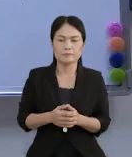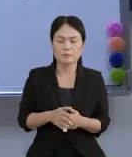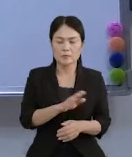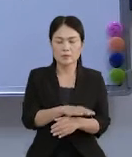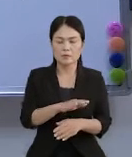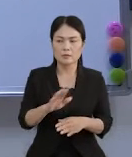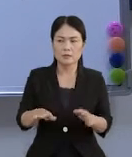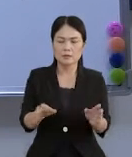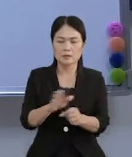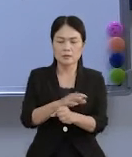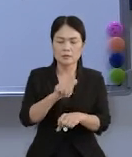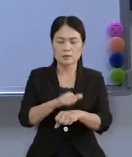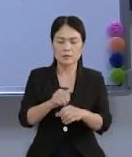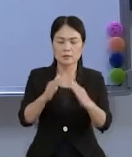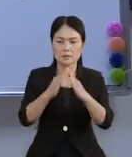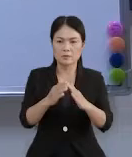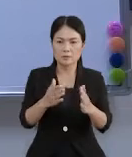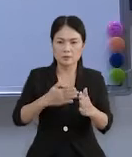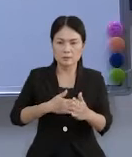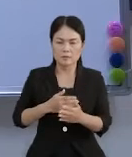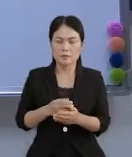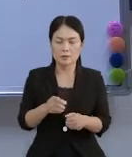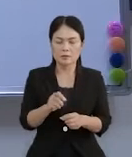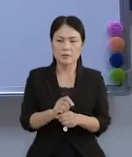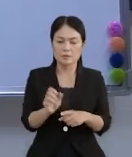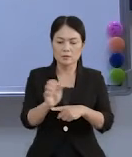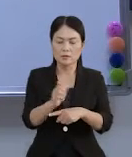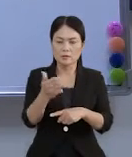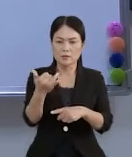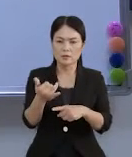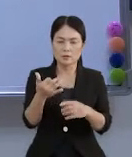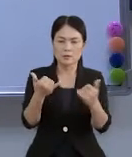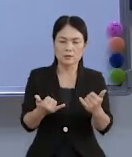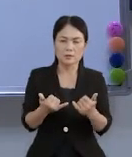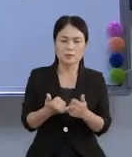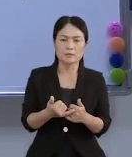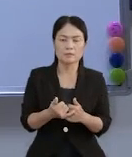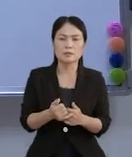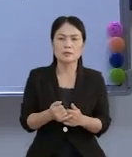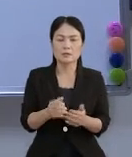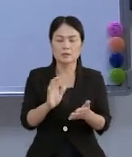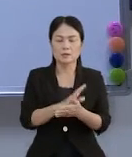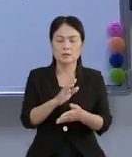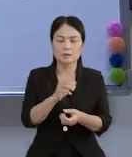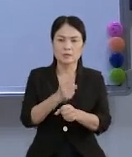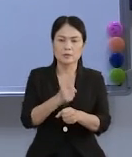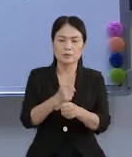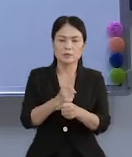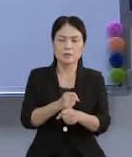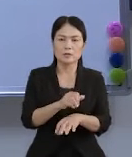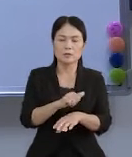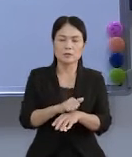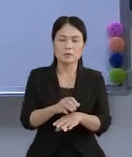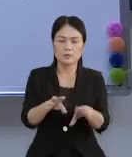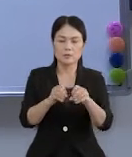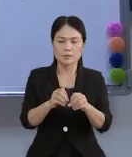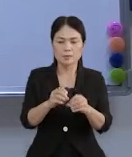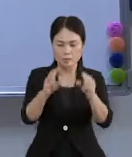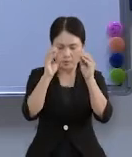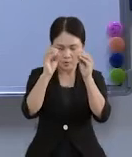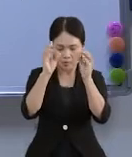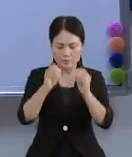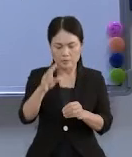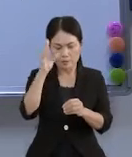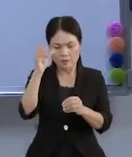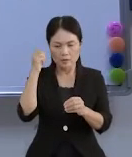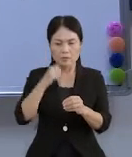xong con tiếng ốc nia bẩn pinh cái ca tế hỏi nhẹ cứu nâu chậm nọ tiếng bà mùi ní prom tiếng sần lập tạch ca để con côn bàn tự tuôn pi lục cứu